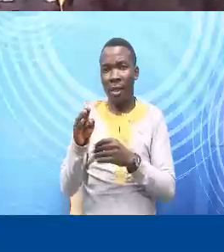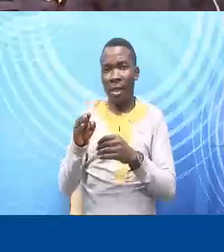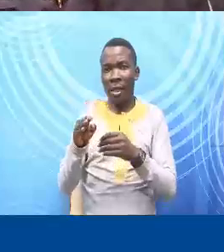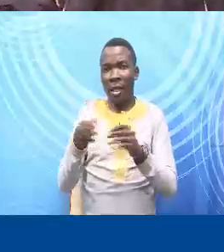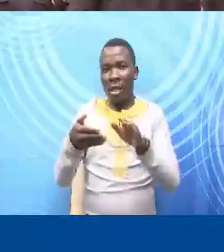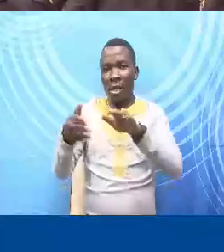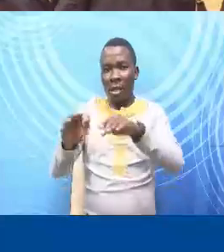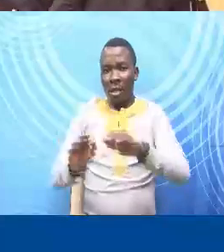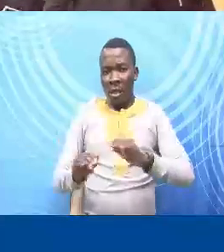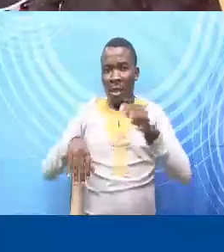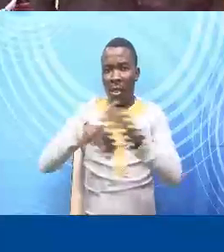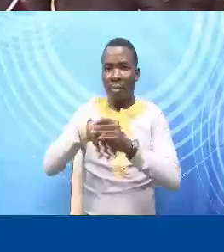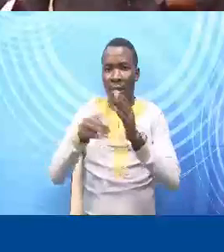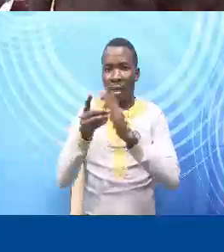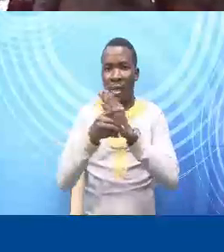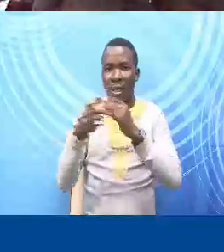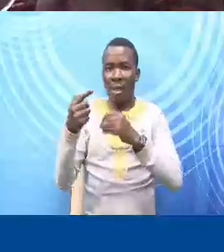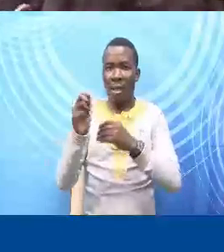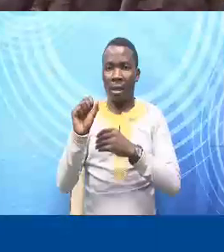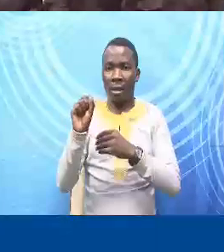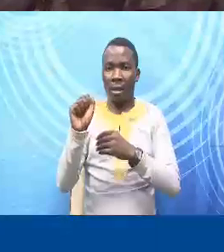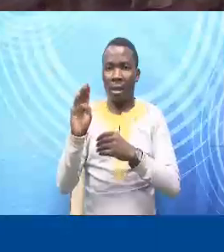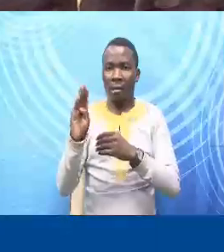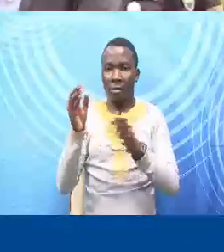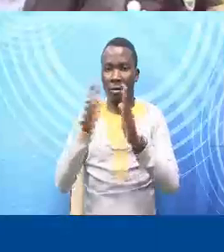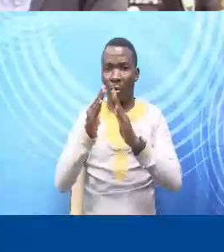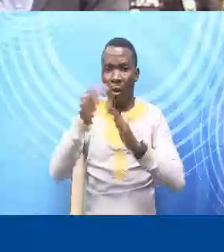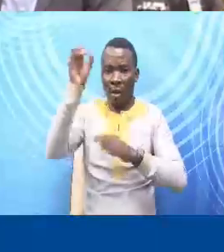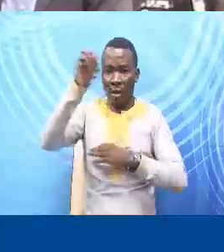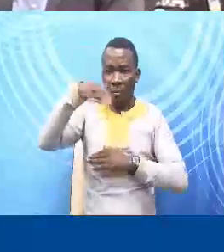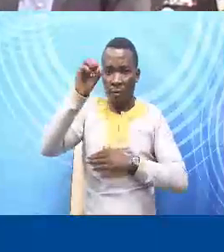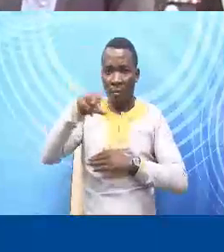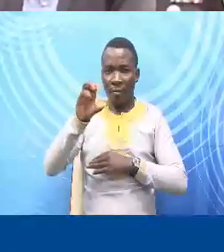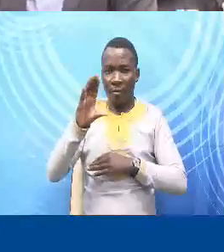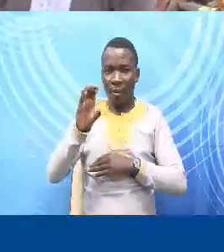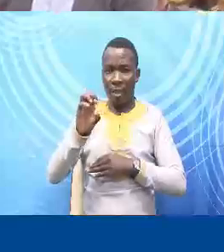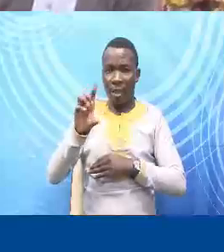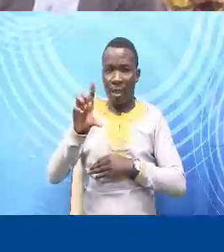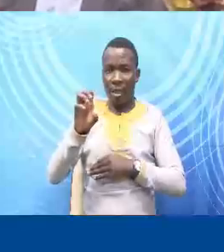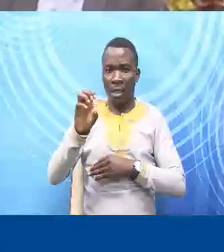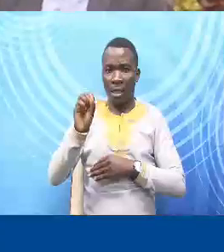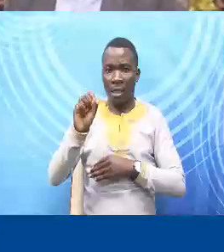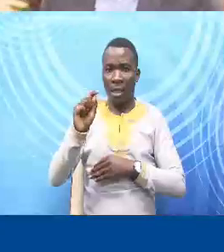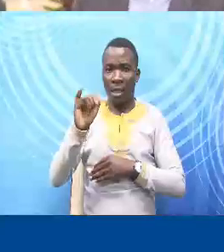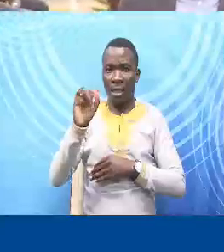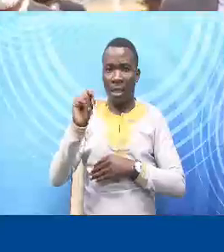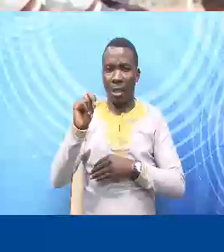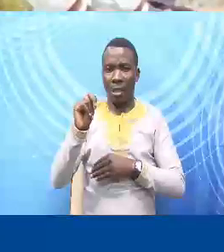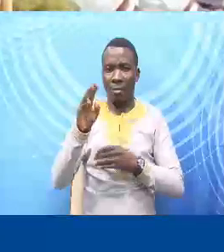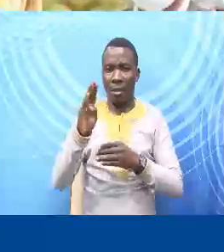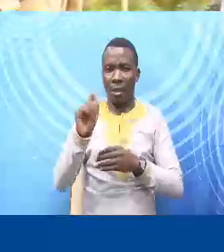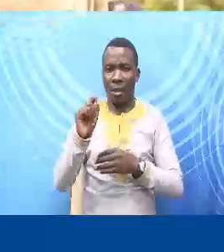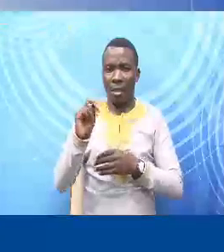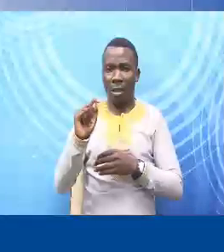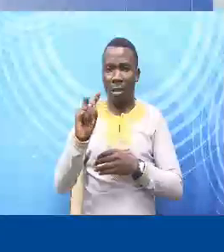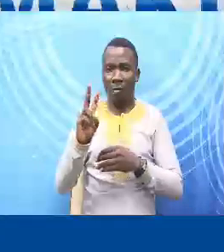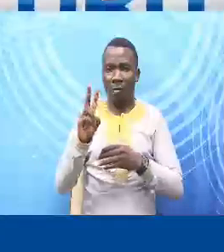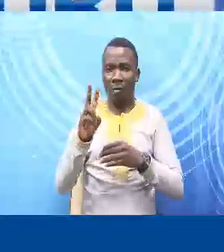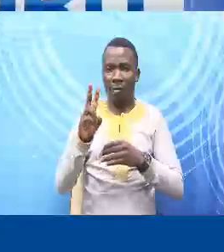Remera ni mu karere ka Gasabo mu mujyi wa Kigali nari serese ntawirusha amaboko BTN TV.